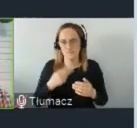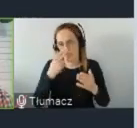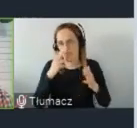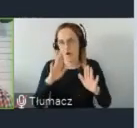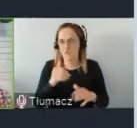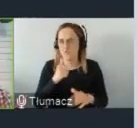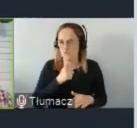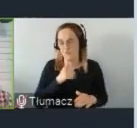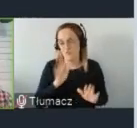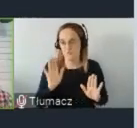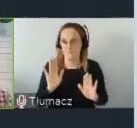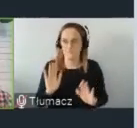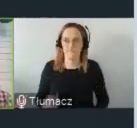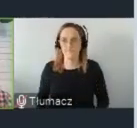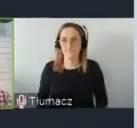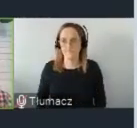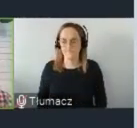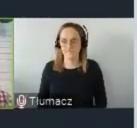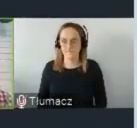wyświetlę teraz.